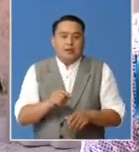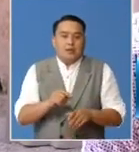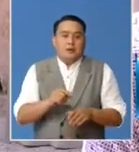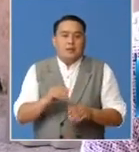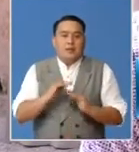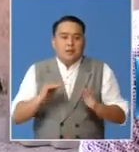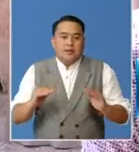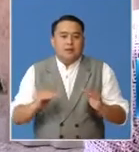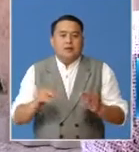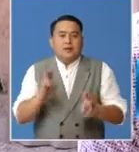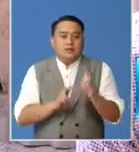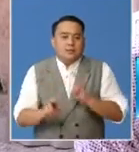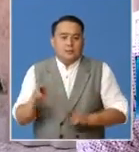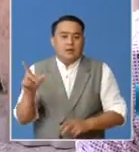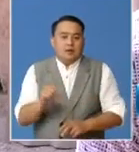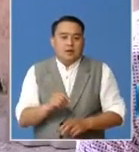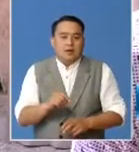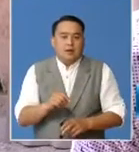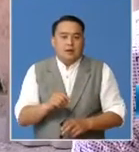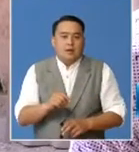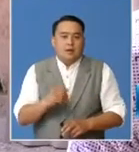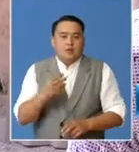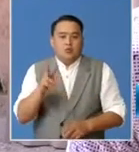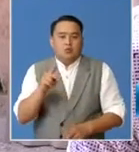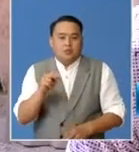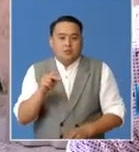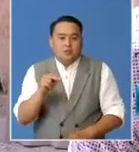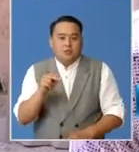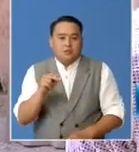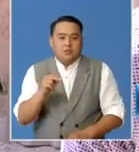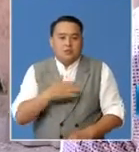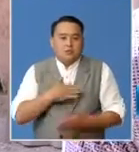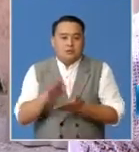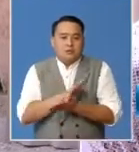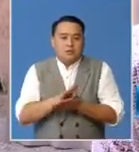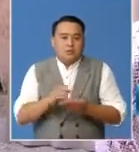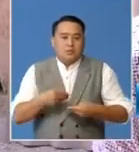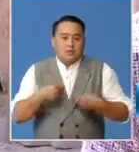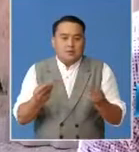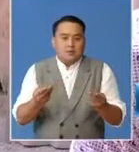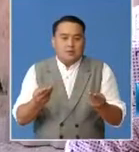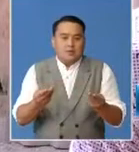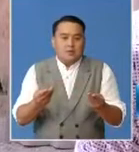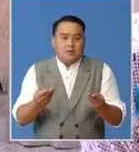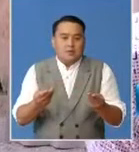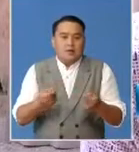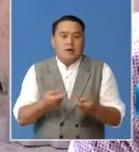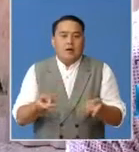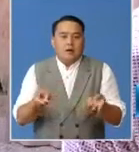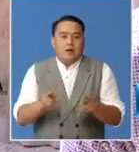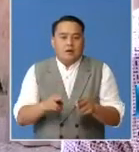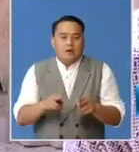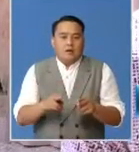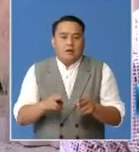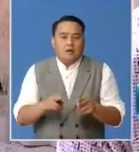іздеп келетін кісілер бар. Сол кісілерге аптаның 5-ші күні жұмасы тегін береміз. Қалған күндері жем шөбін